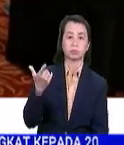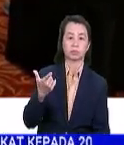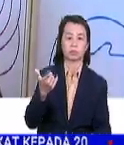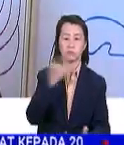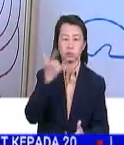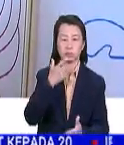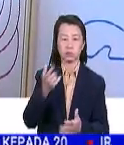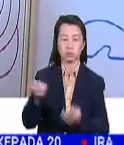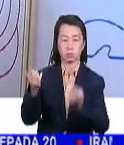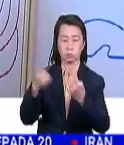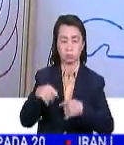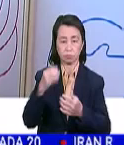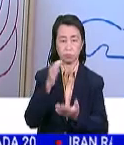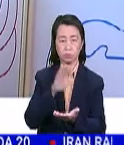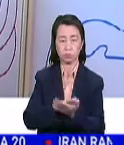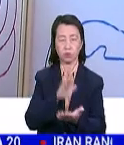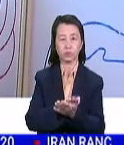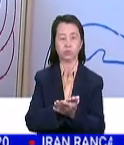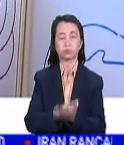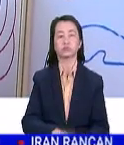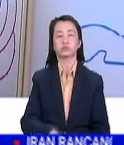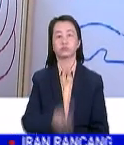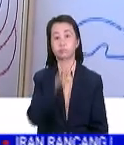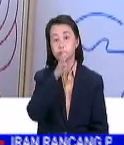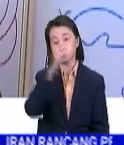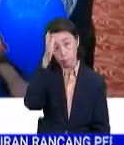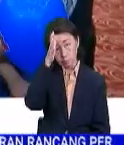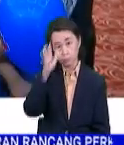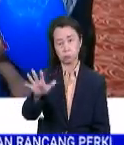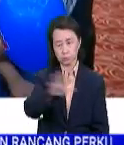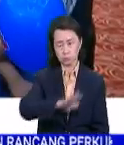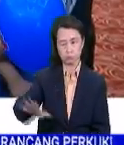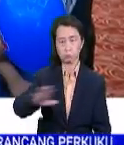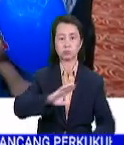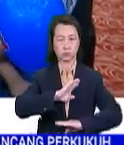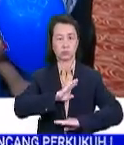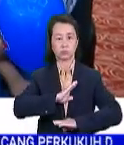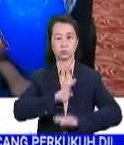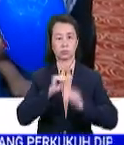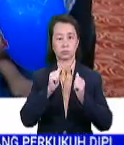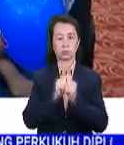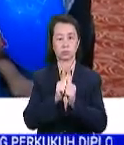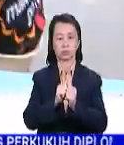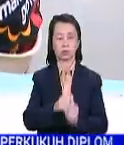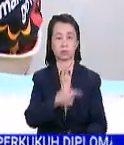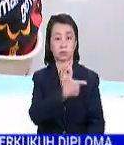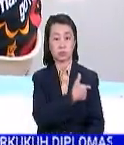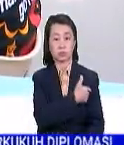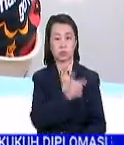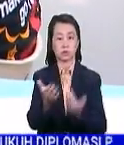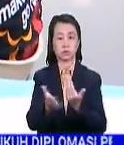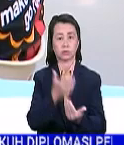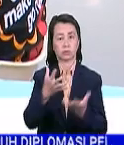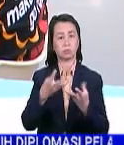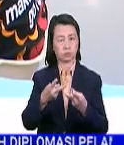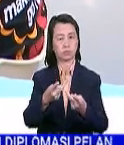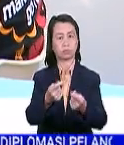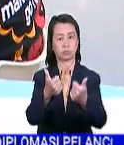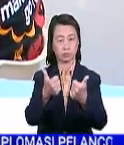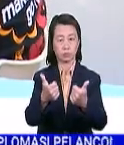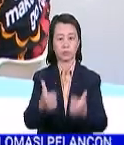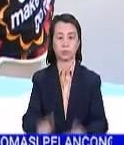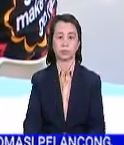happen in your school. Ibu bapa yang ditemui juga majoriti berpuas hati dengan prosedur vaksinasi kanak-kanak yang mudah dan lancar.